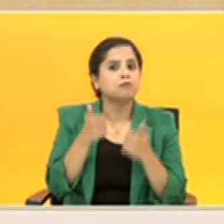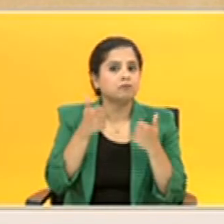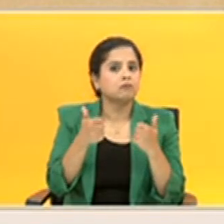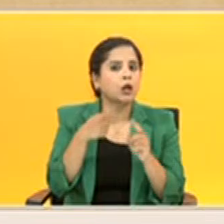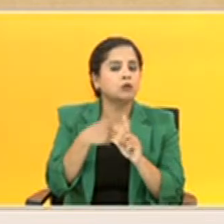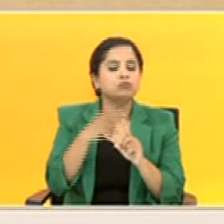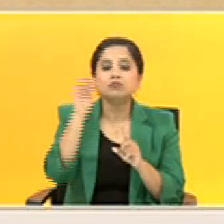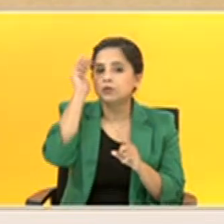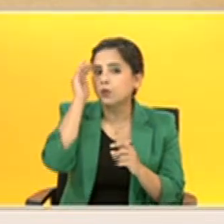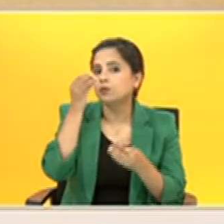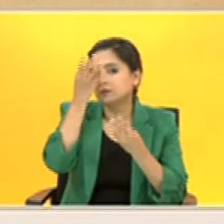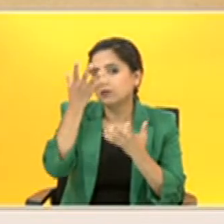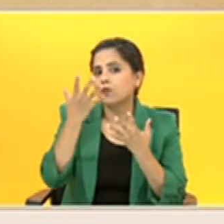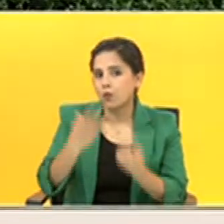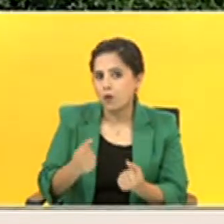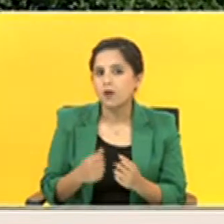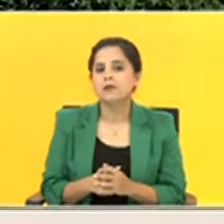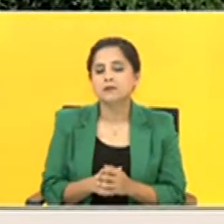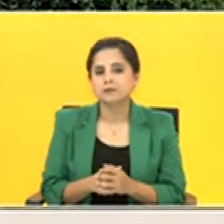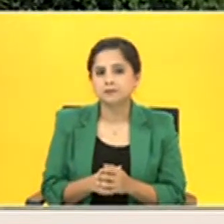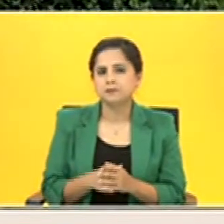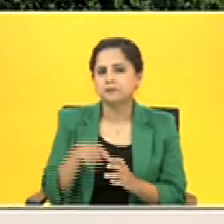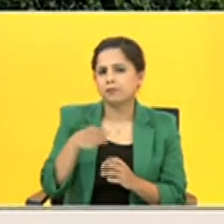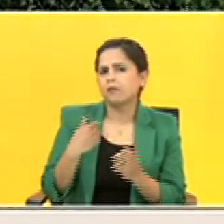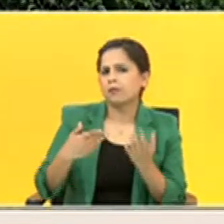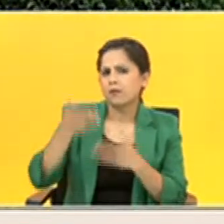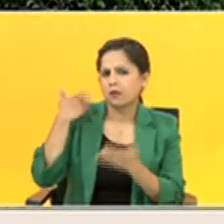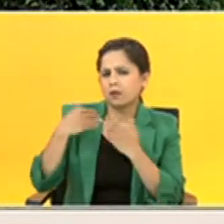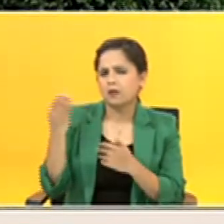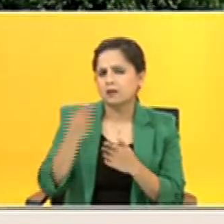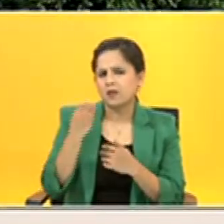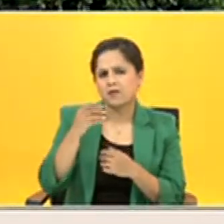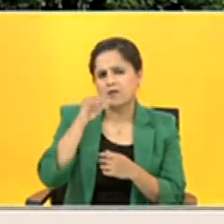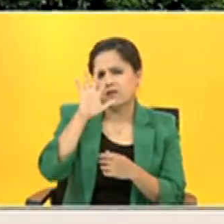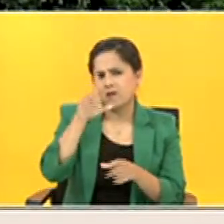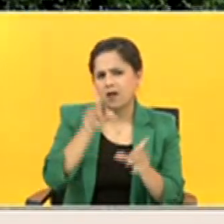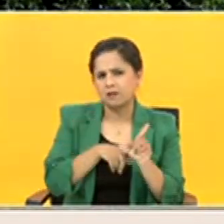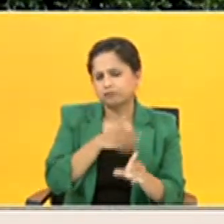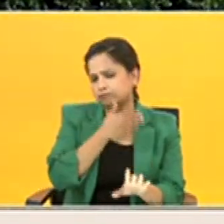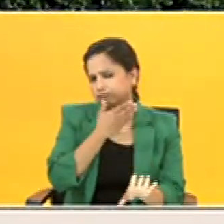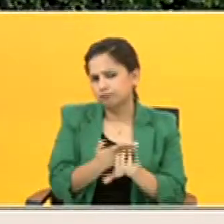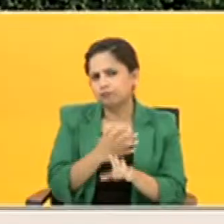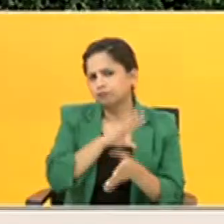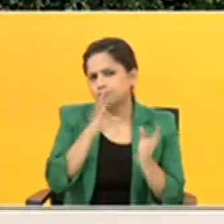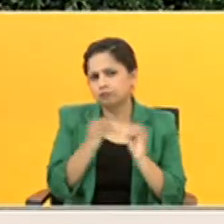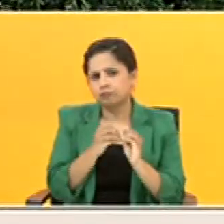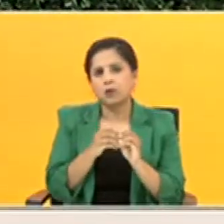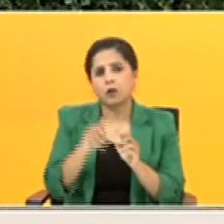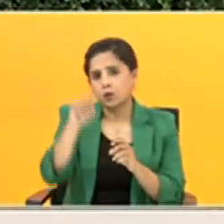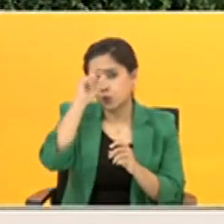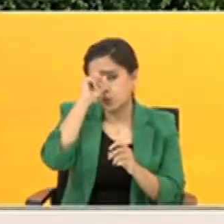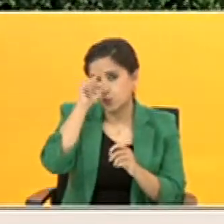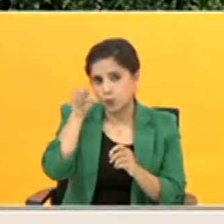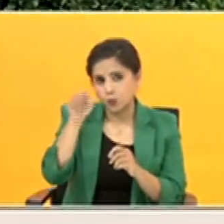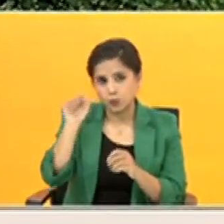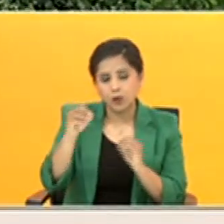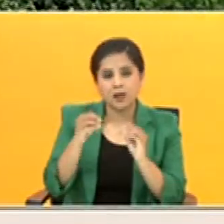आपको बताना चाहता हूं। पिछले केवल 5 वर्षों में गुजरात के गीर